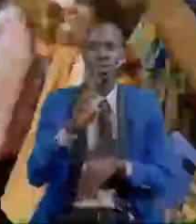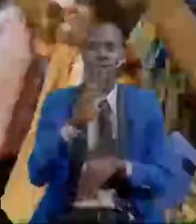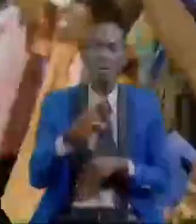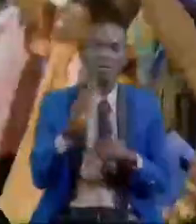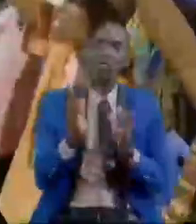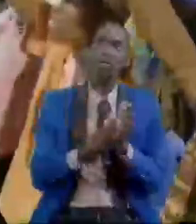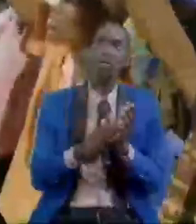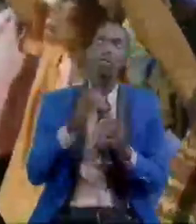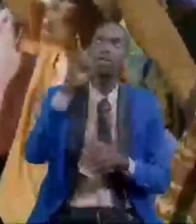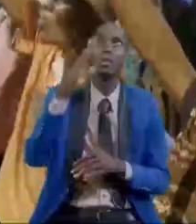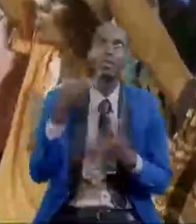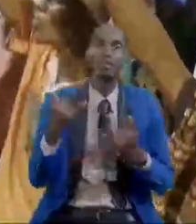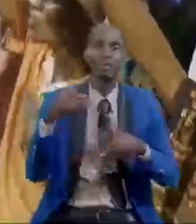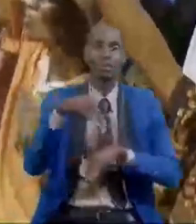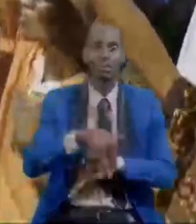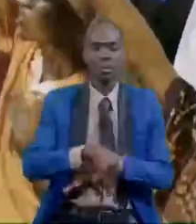Tu loues Dieu ce soir.